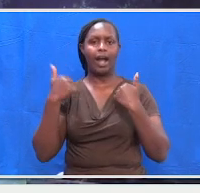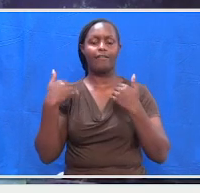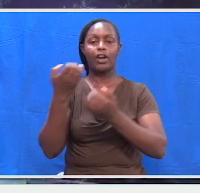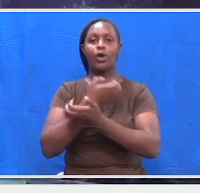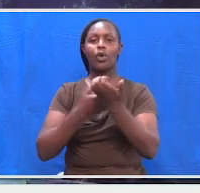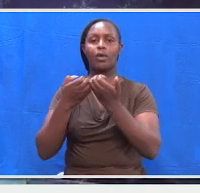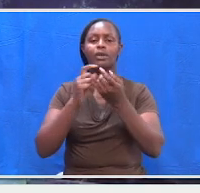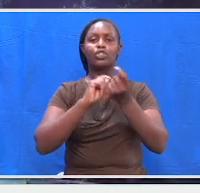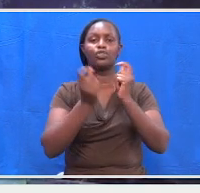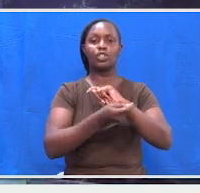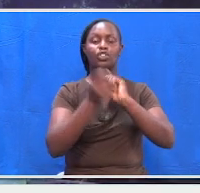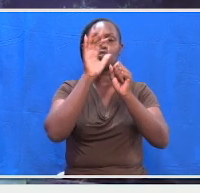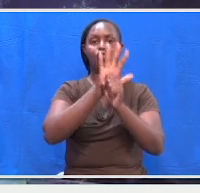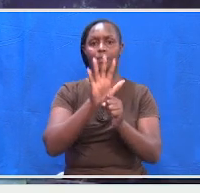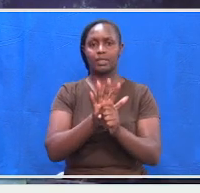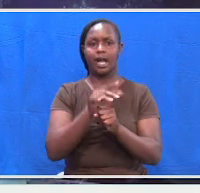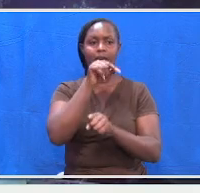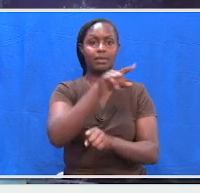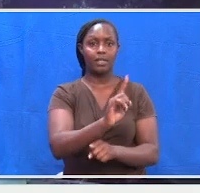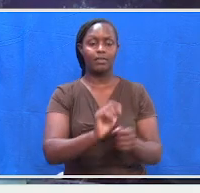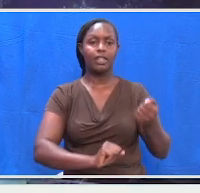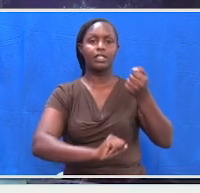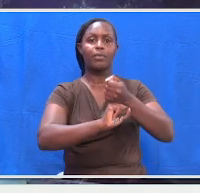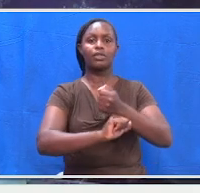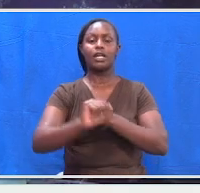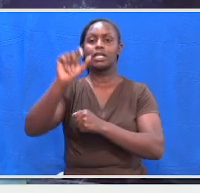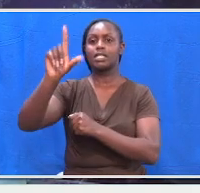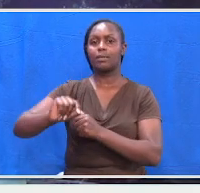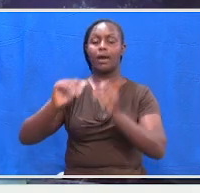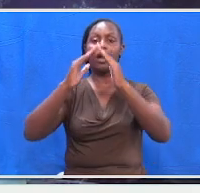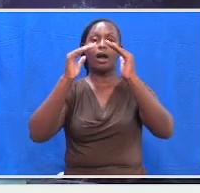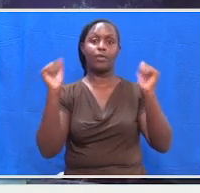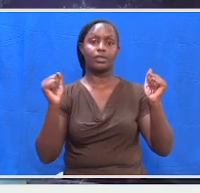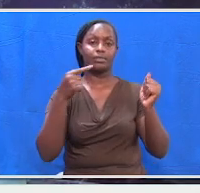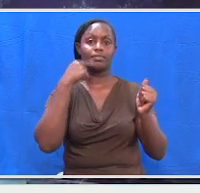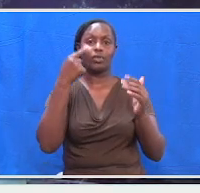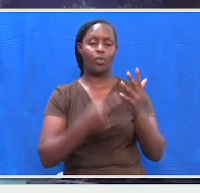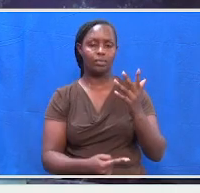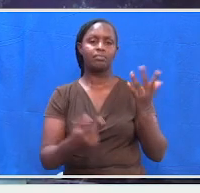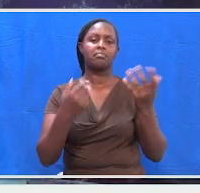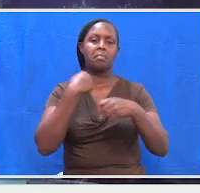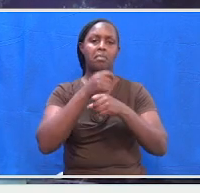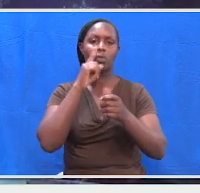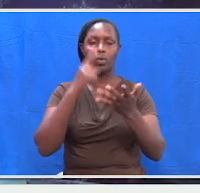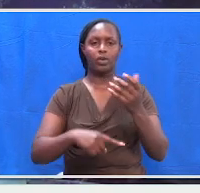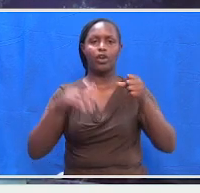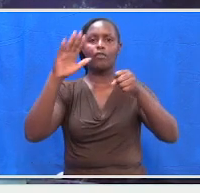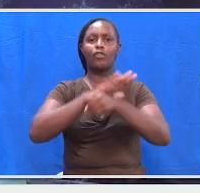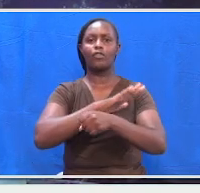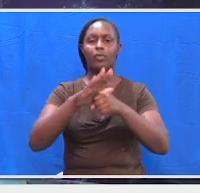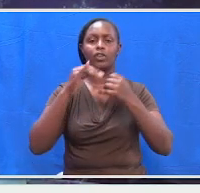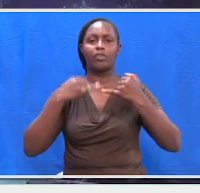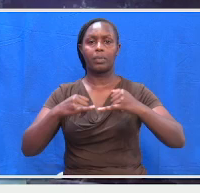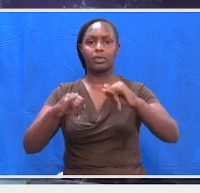kuwa wanaunga mkono mpango wa serikali ya nyumba za bei nafuu, wakihimiza kuhakikisha utekelezaji kamili na